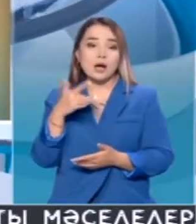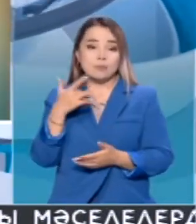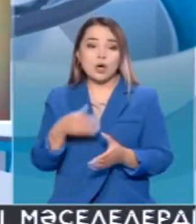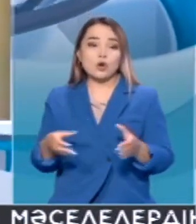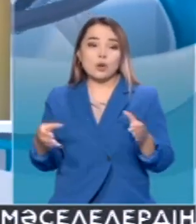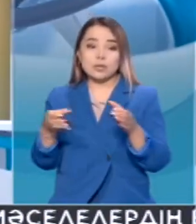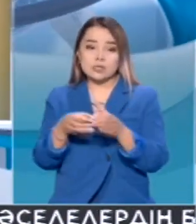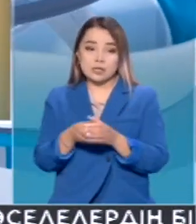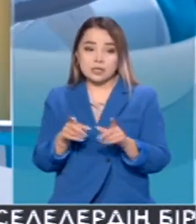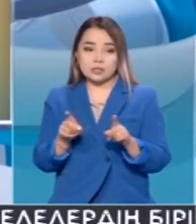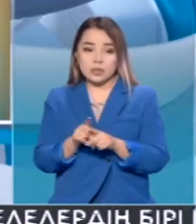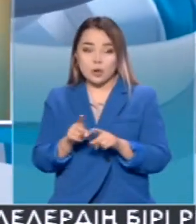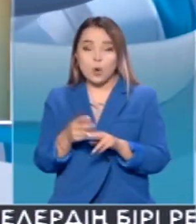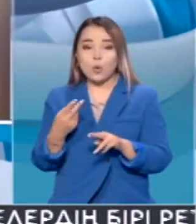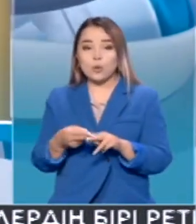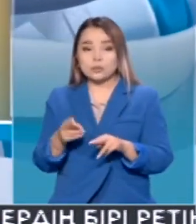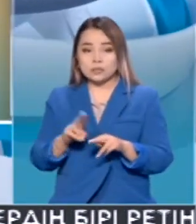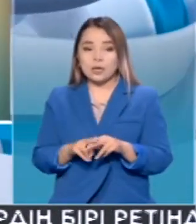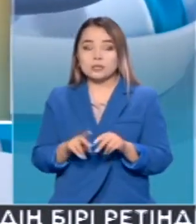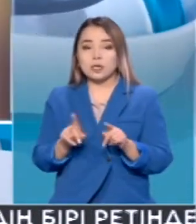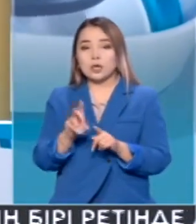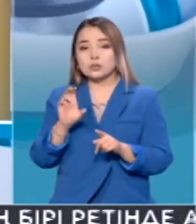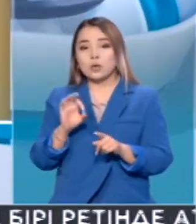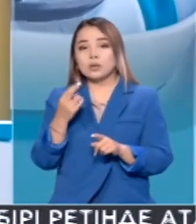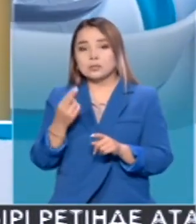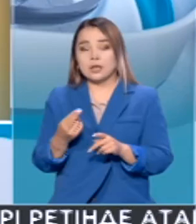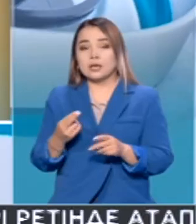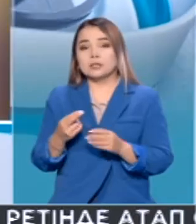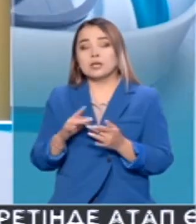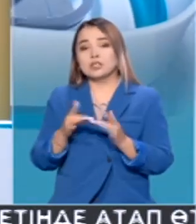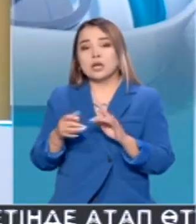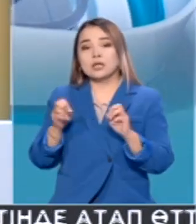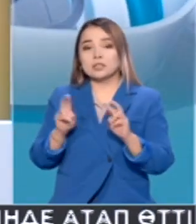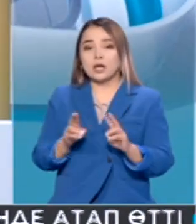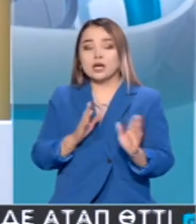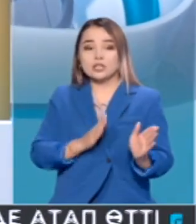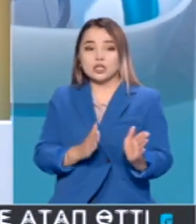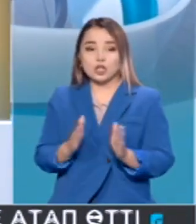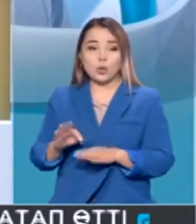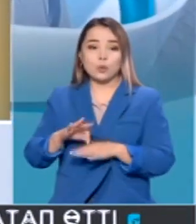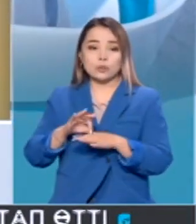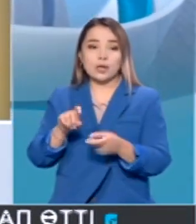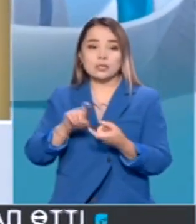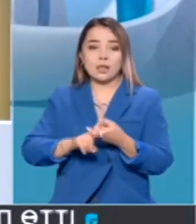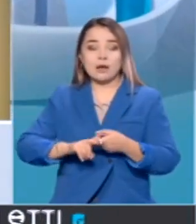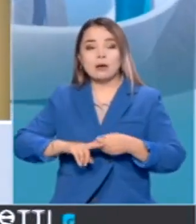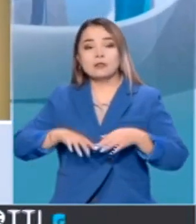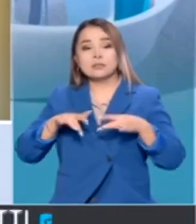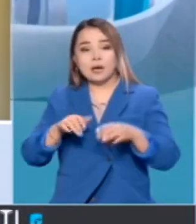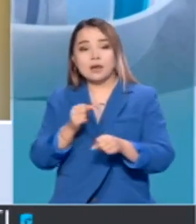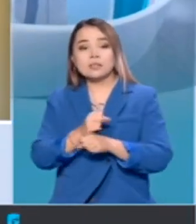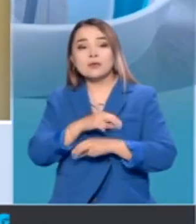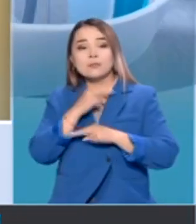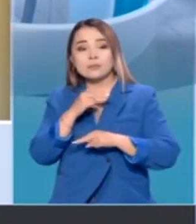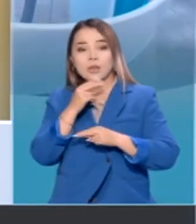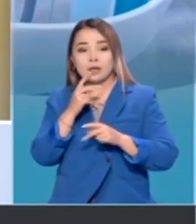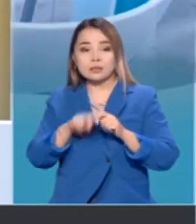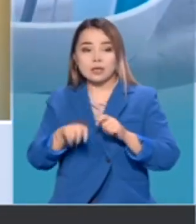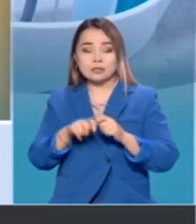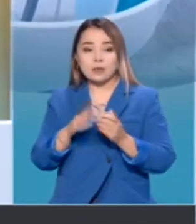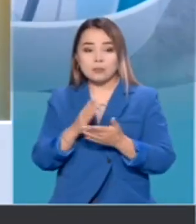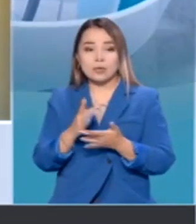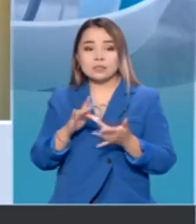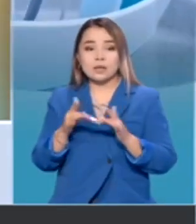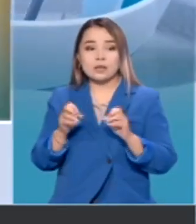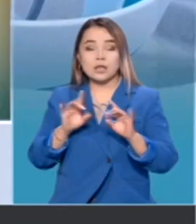құрама штаттарының осы әлеуметтік желіні реттеу жөніндегі практикасына сүйенді. Қазір әлеуметтік желінің